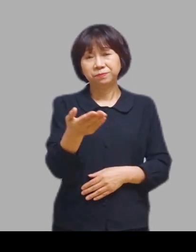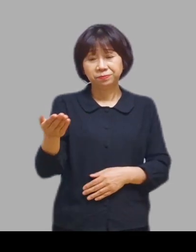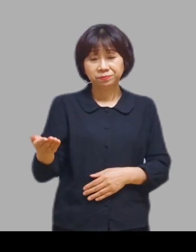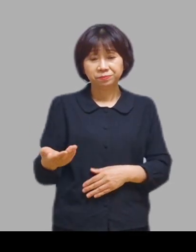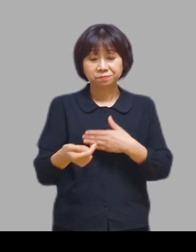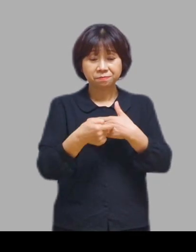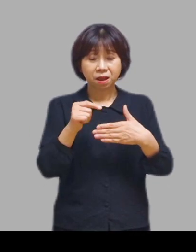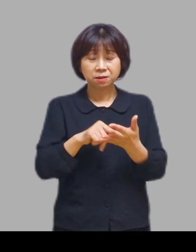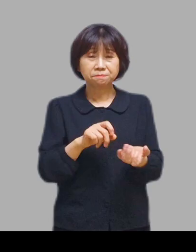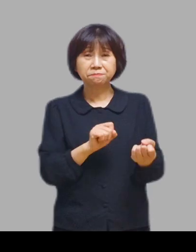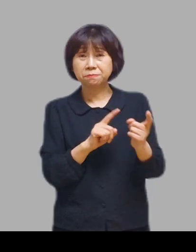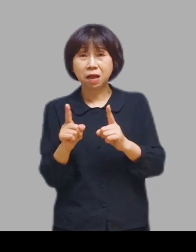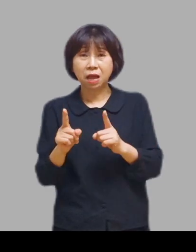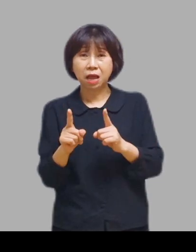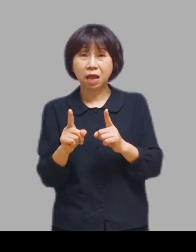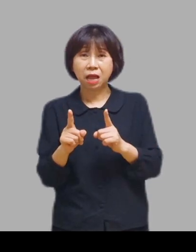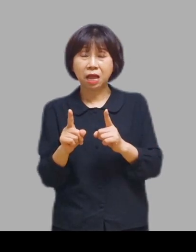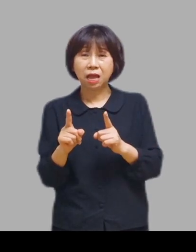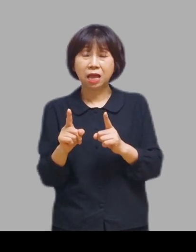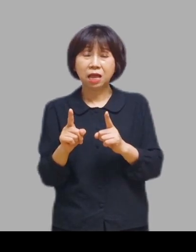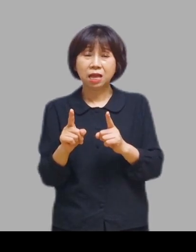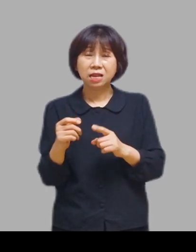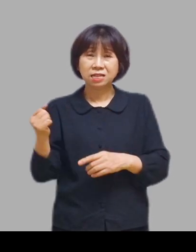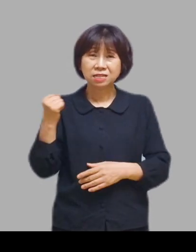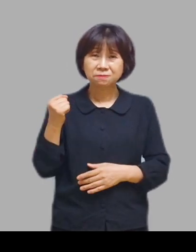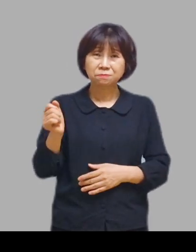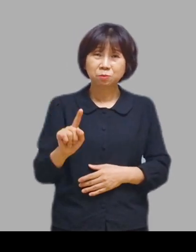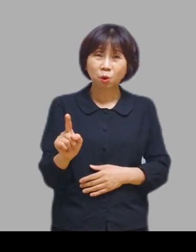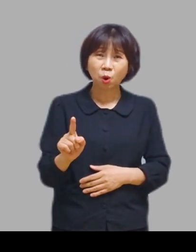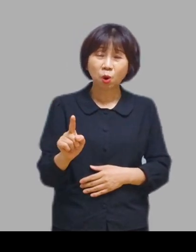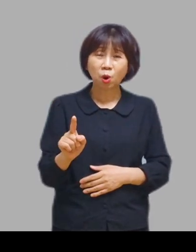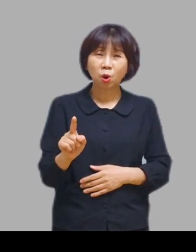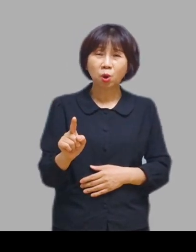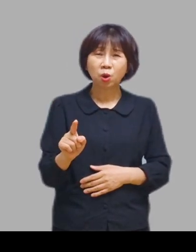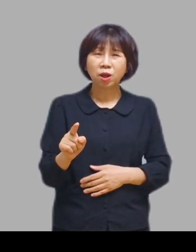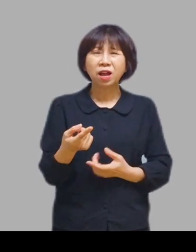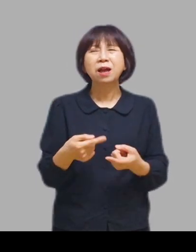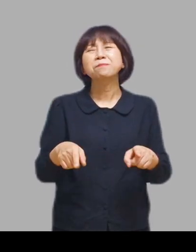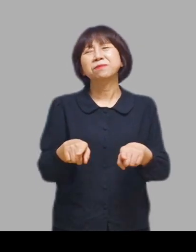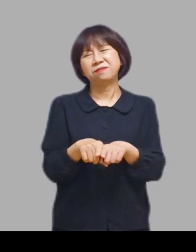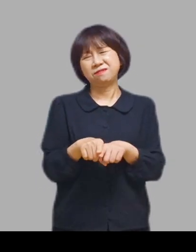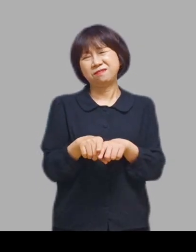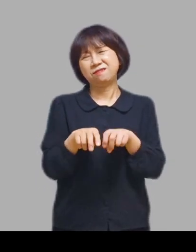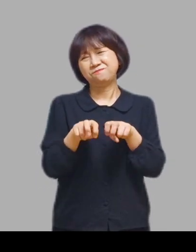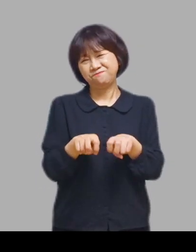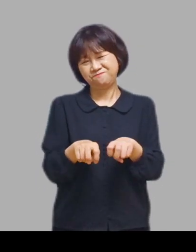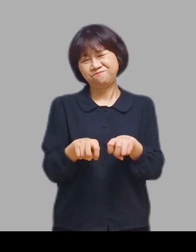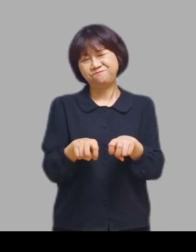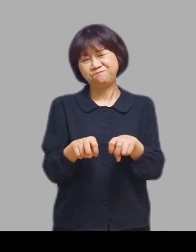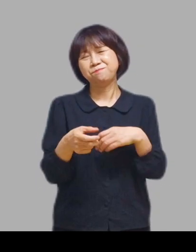마음을 일으켜 세우는 것은 때론 거창한 말이 아닙니다. 그냥 곁에 있어주는 마음,